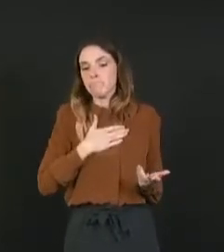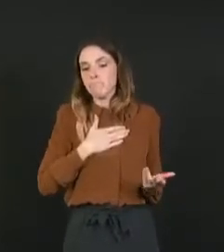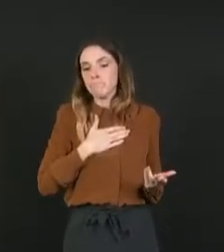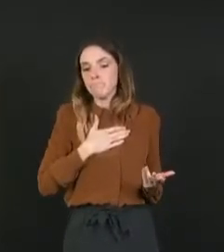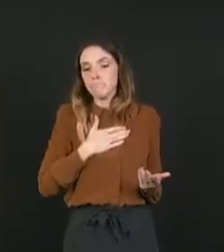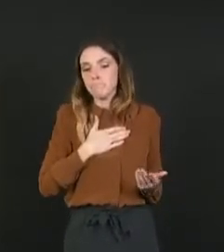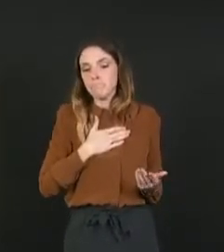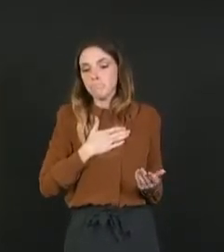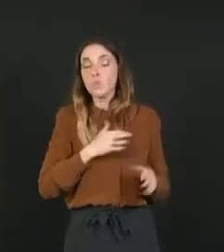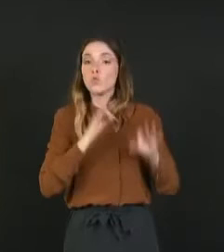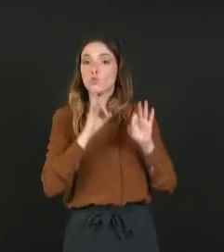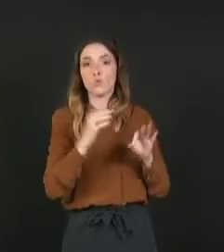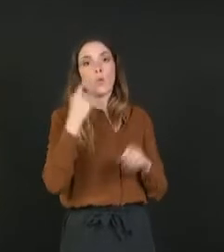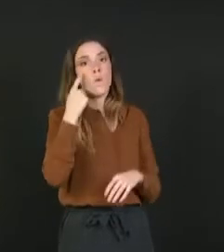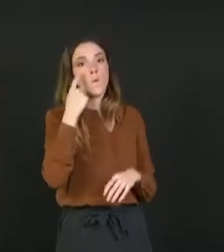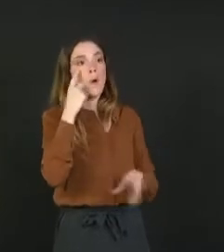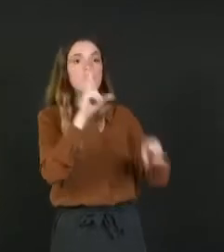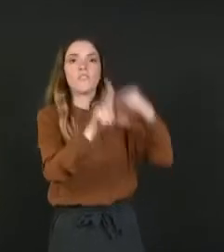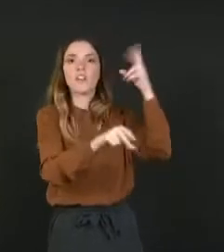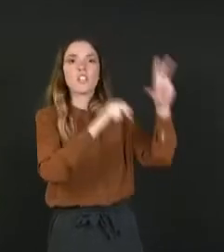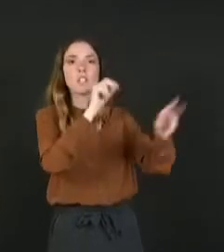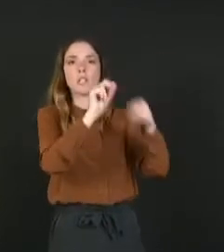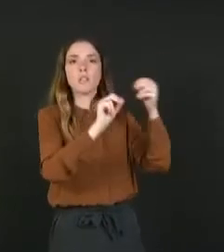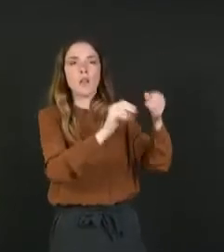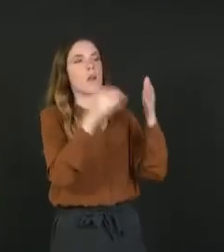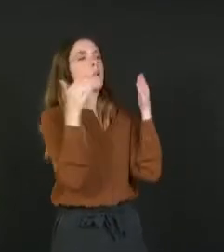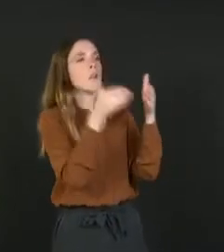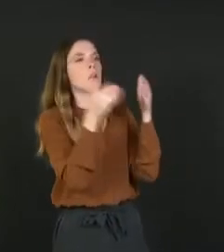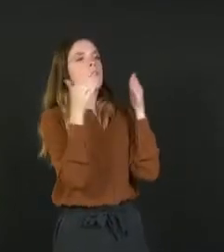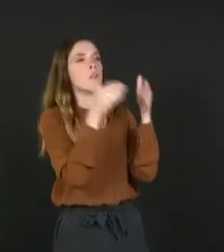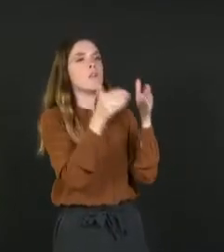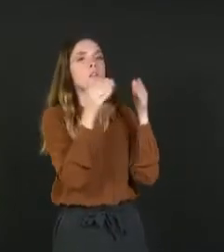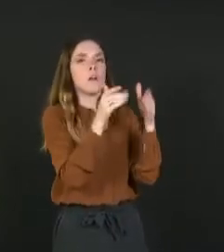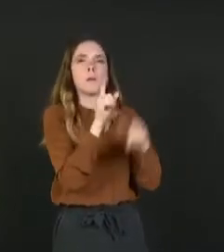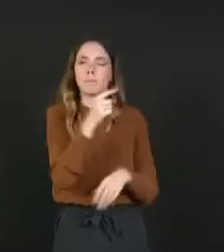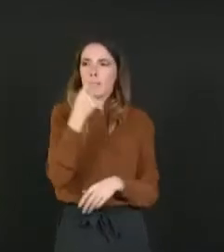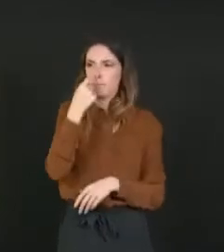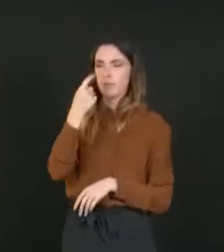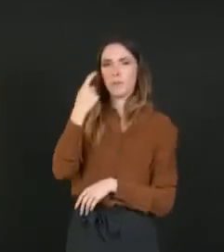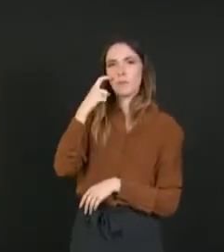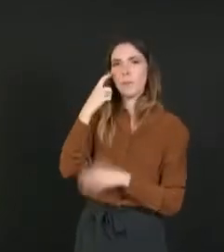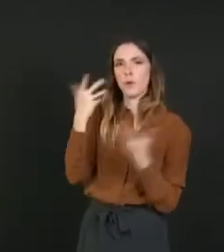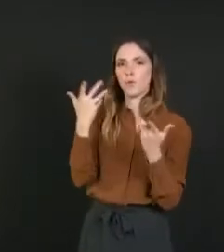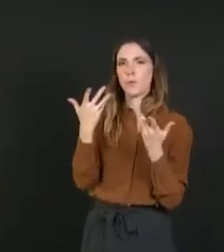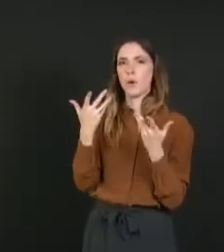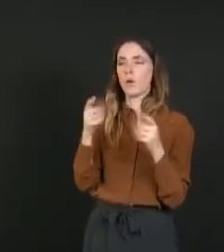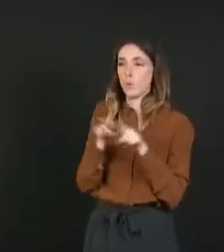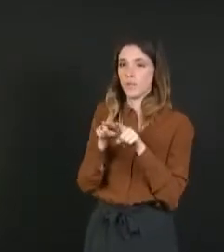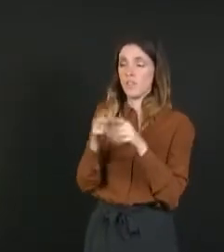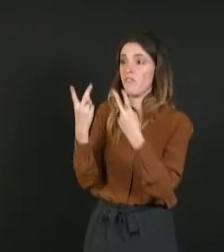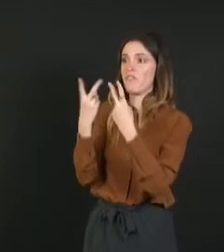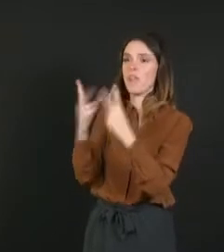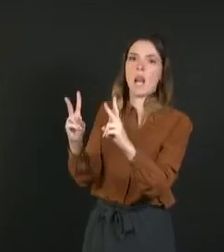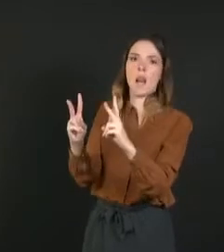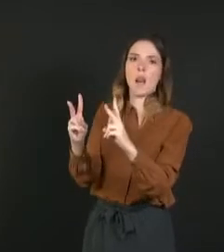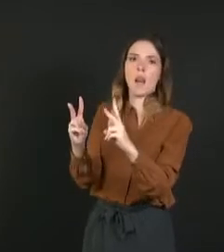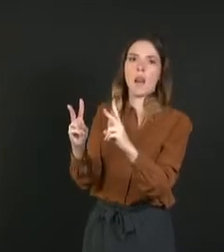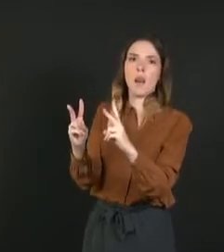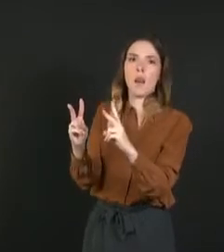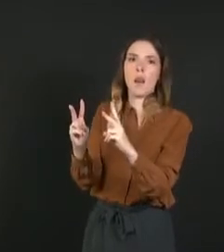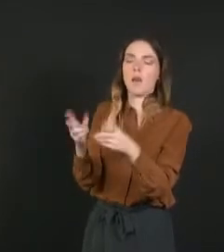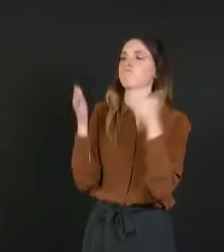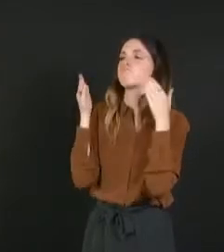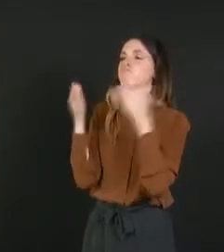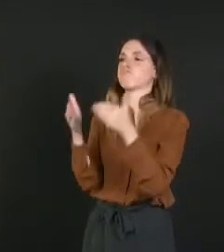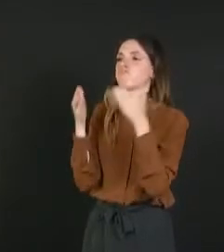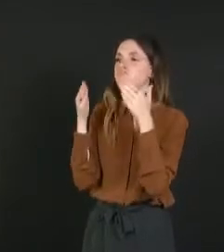le végétal a pris le pas sur le reste, la ville a pris le pas sur le reste. Et qu'il faut faire attention à ça, parce